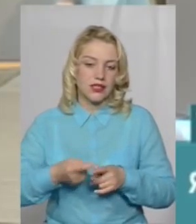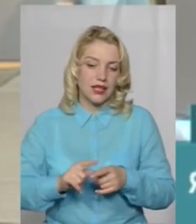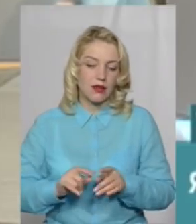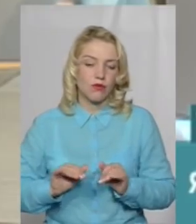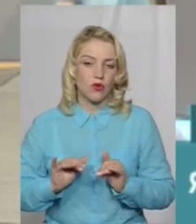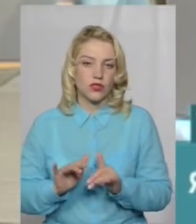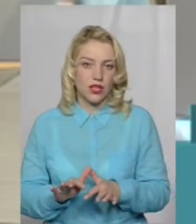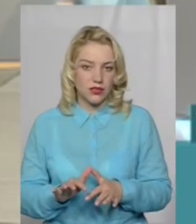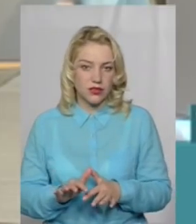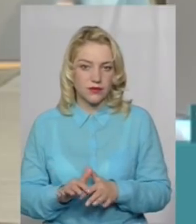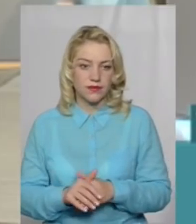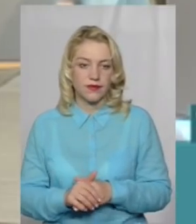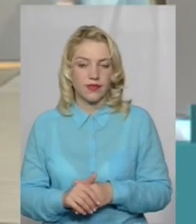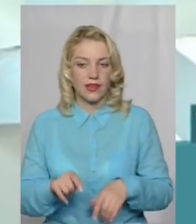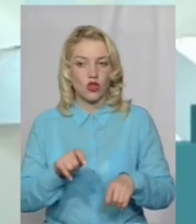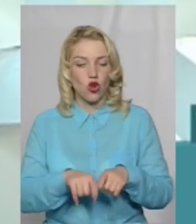так казати,